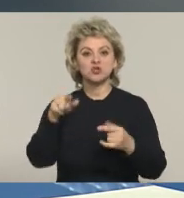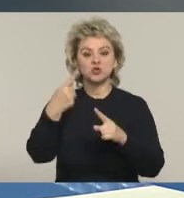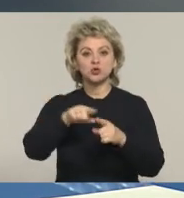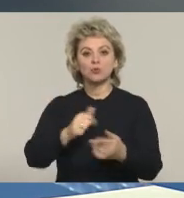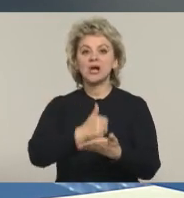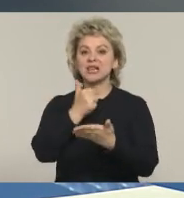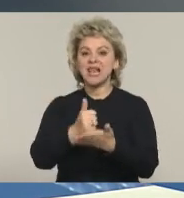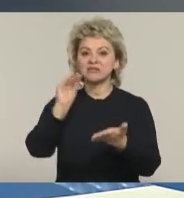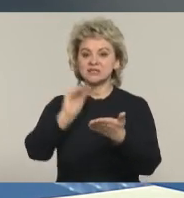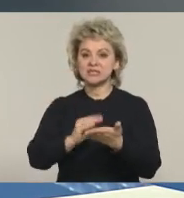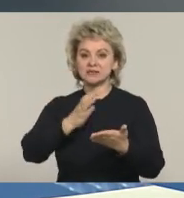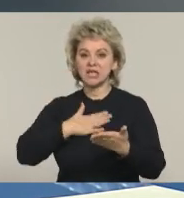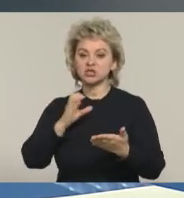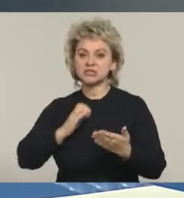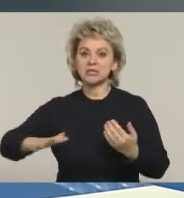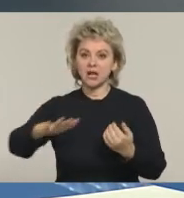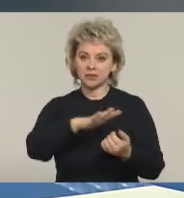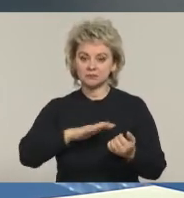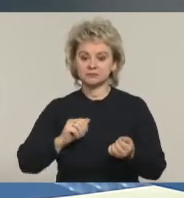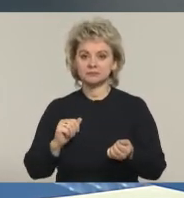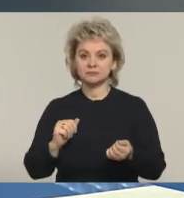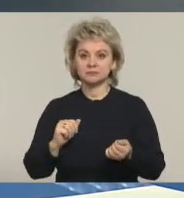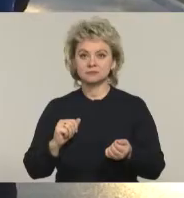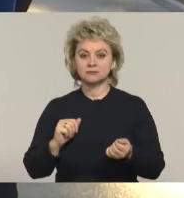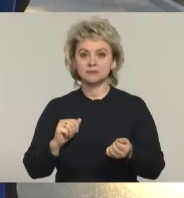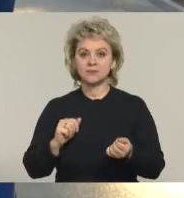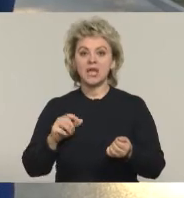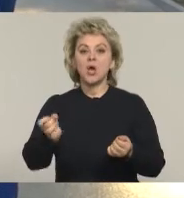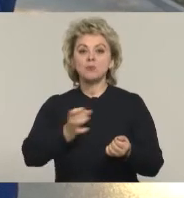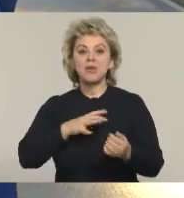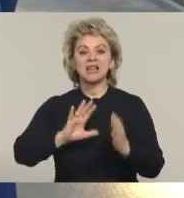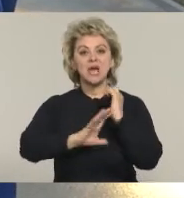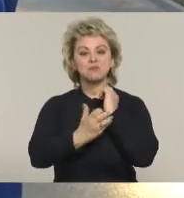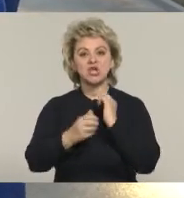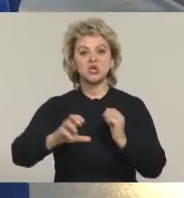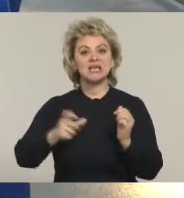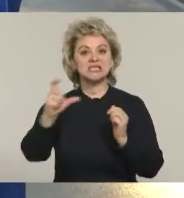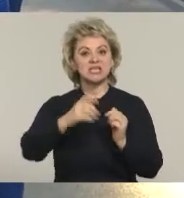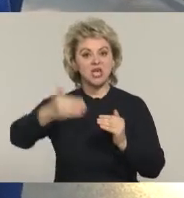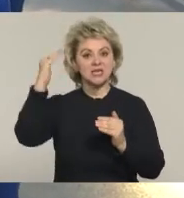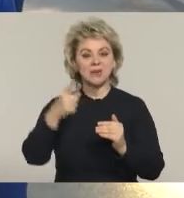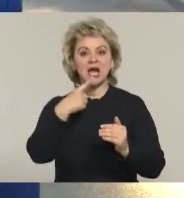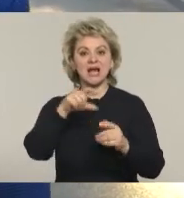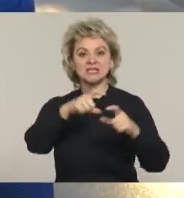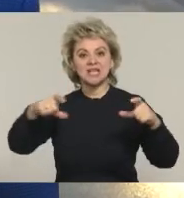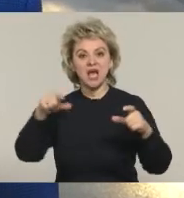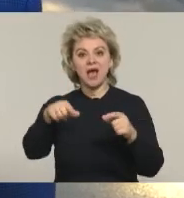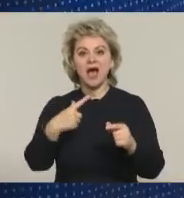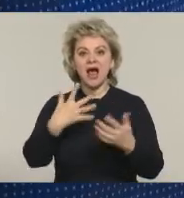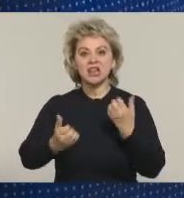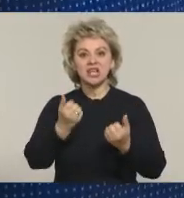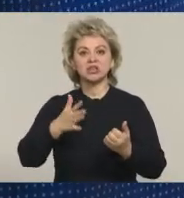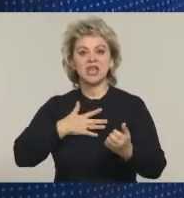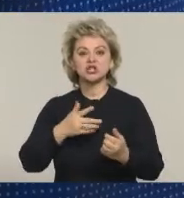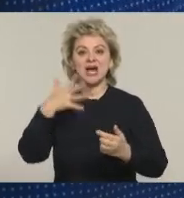посвященные одному из главных символов нашей страны. Белая березка, синий небо цвет, красная полоска, алый наш